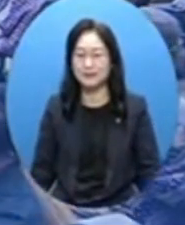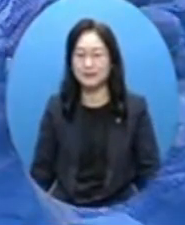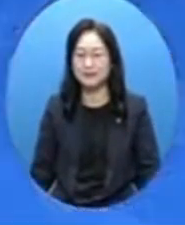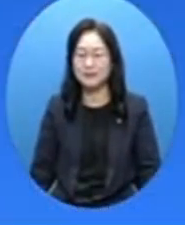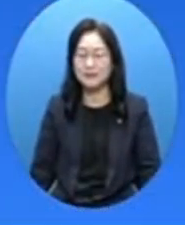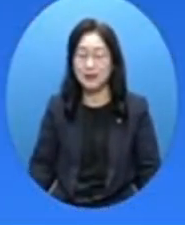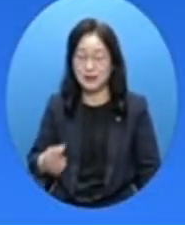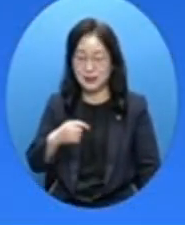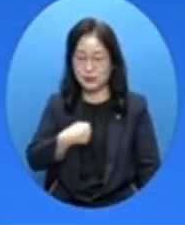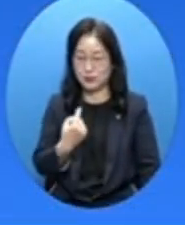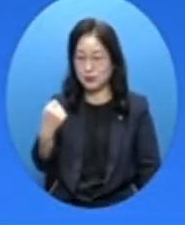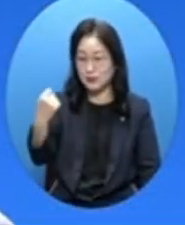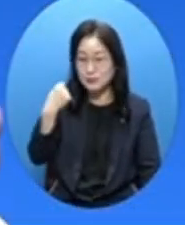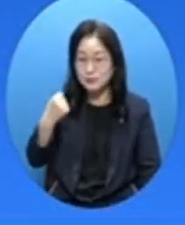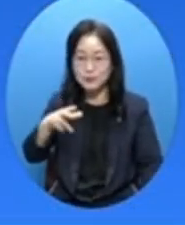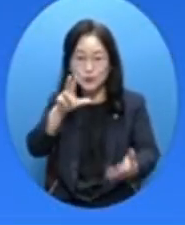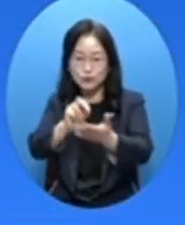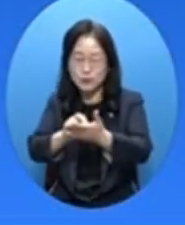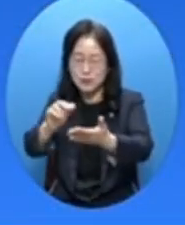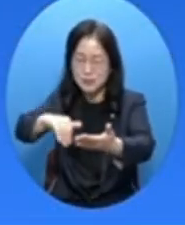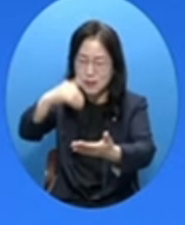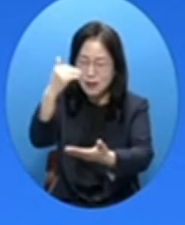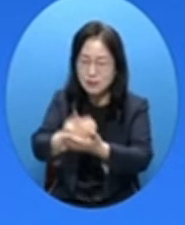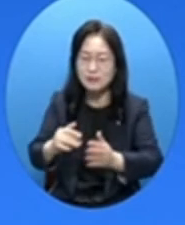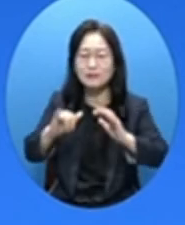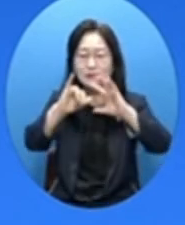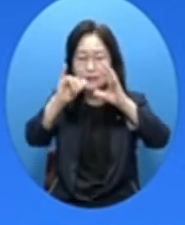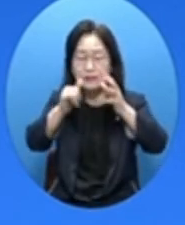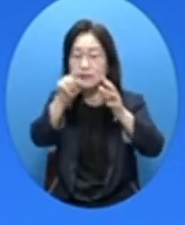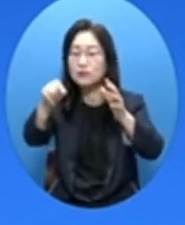내 스스로의 힘으로는이 문제 많은 세상을